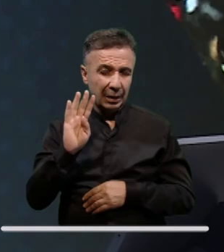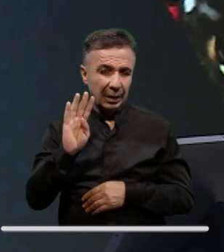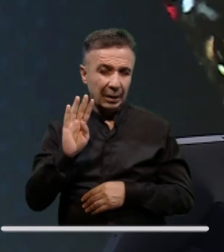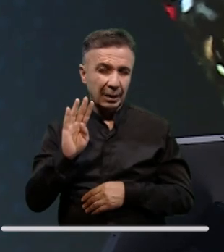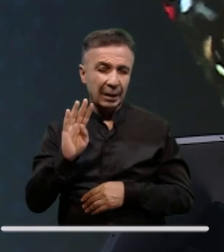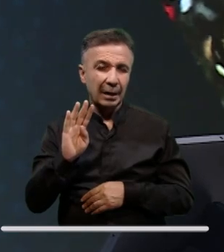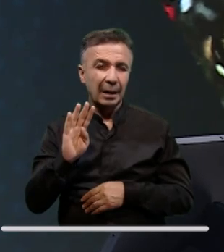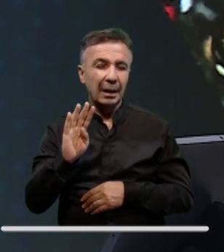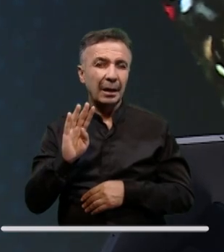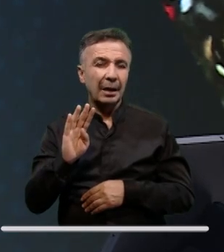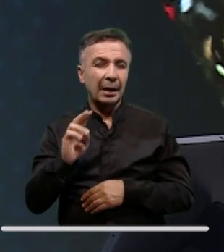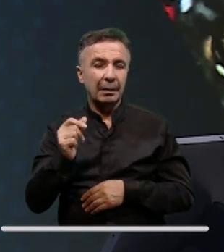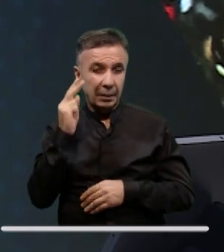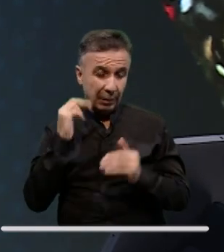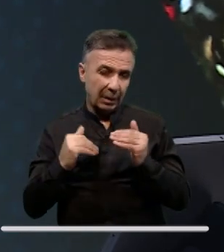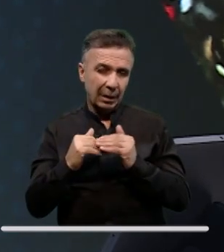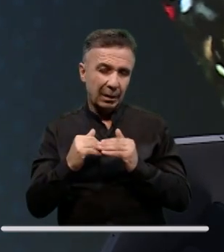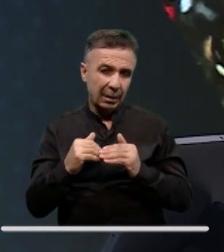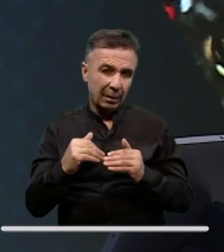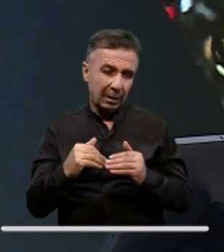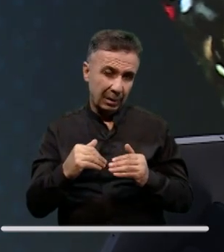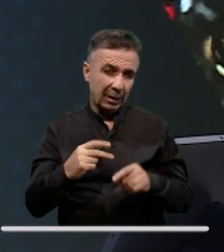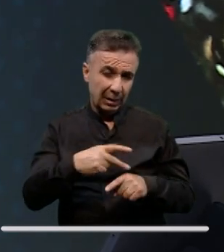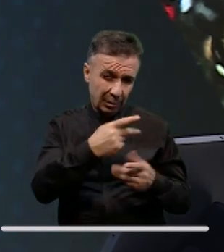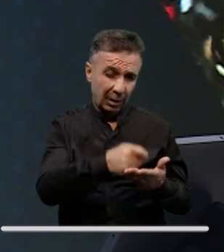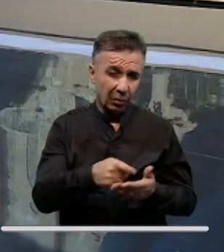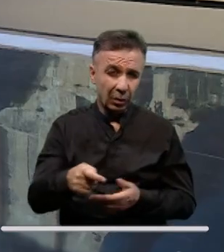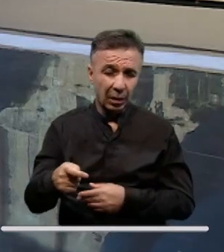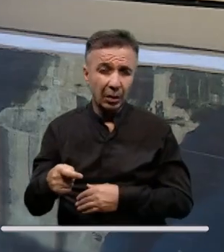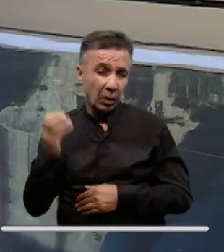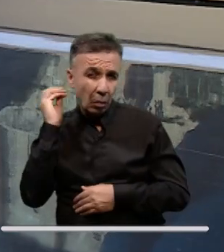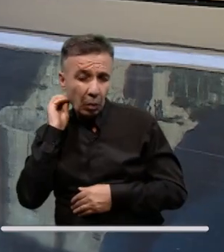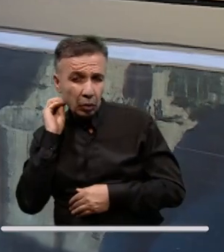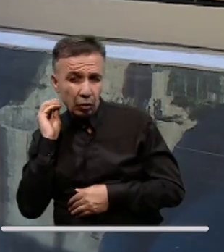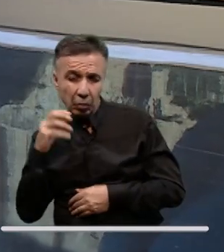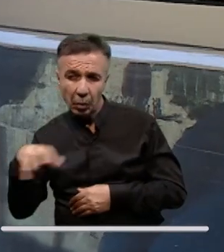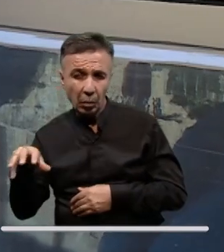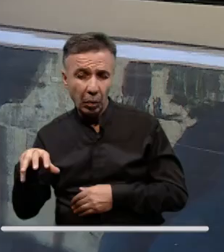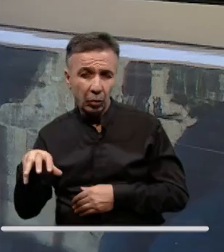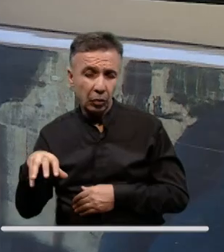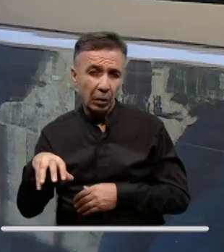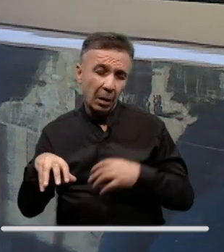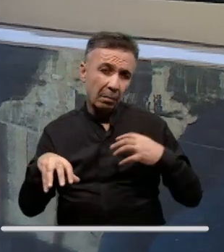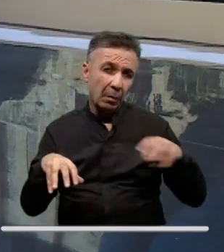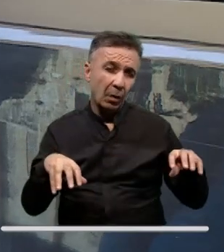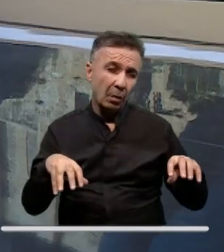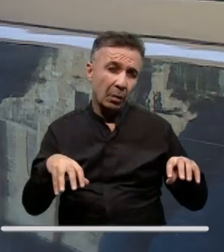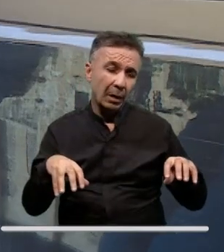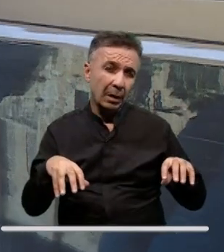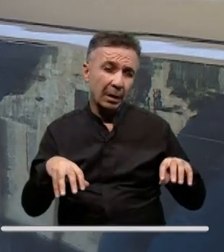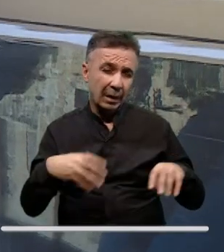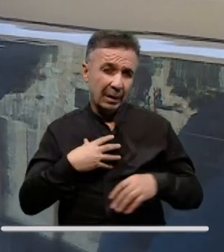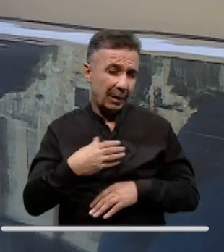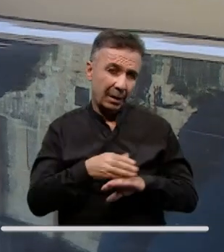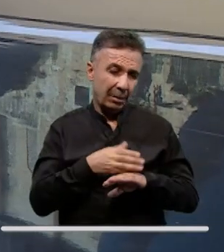60'lık bölümü de borca Tabi bu durumda ne yapmam lazım Evet Yani bunu hep söyleriz ya çok muhterem hocam Eee